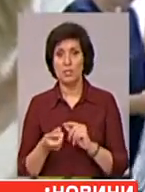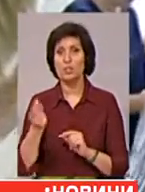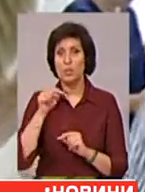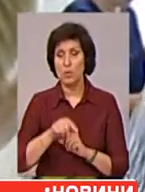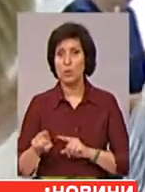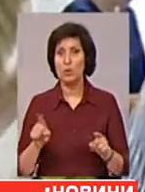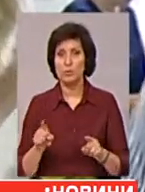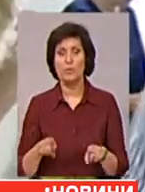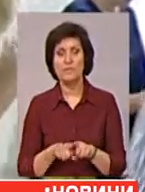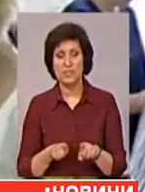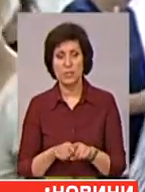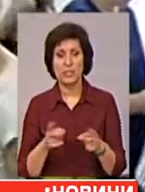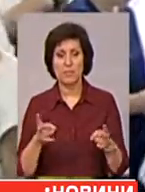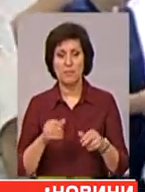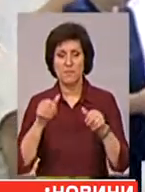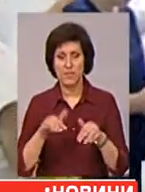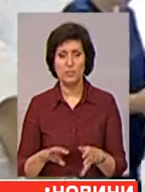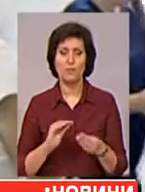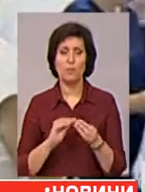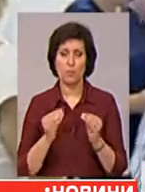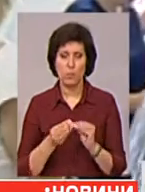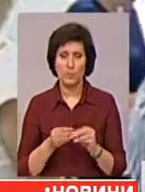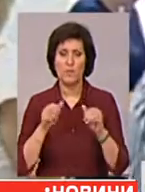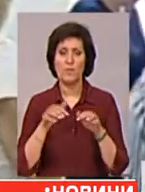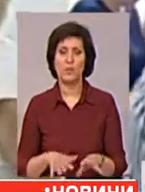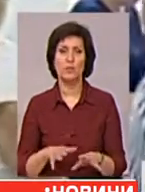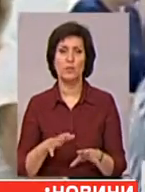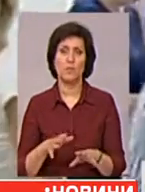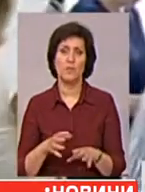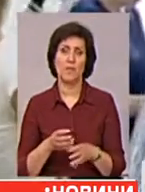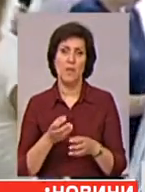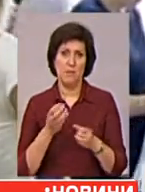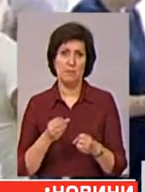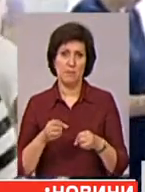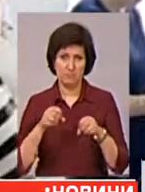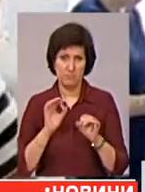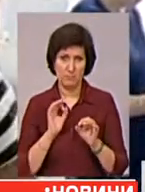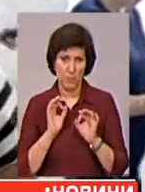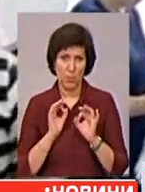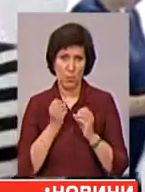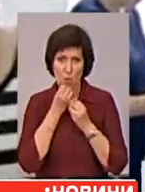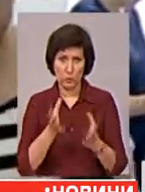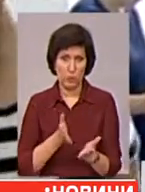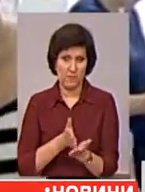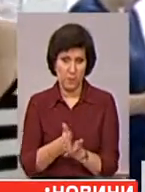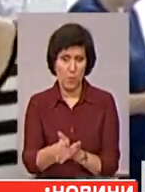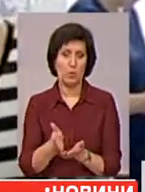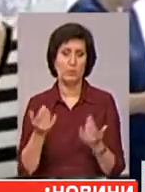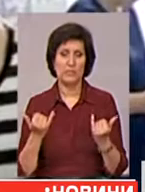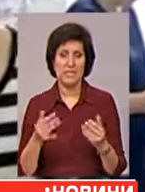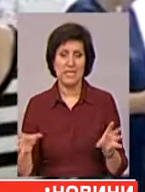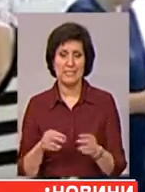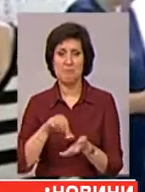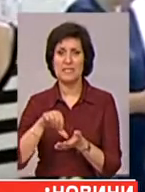що все ж таки треба вирішувати проблему. І вирішувати її в конструкції. В активному ключі, і зараз ми разом